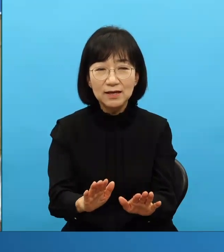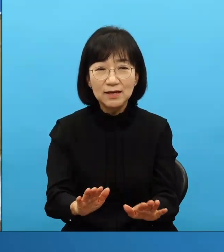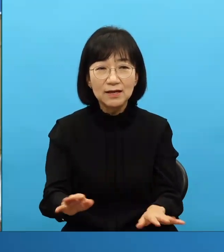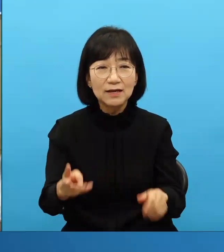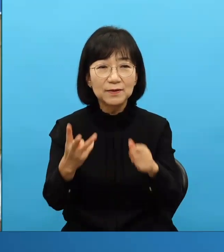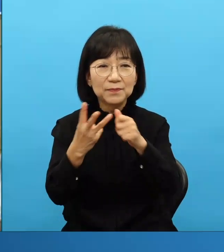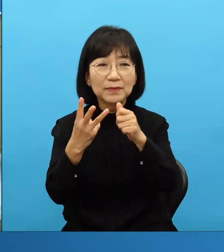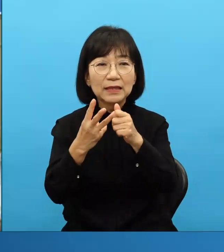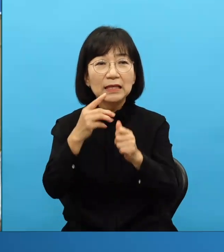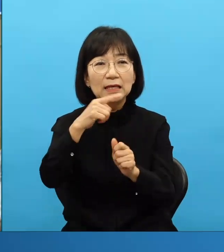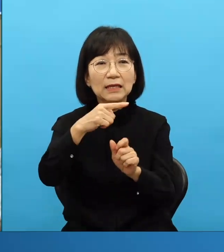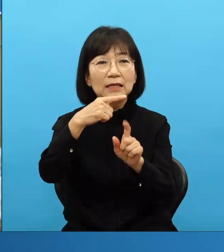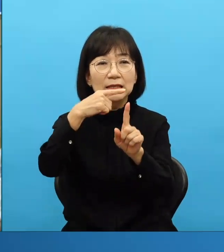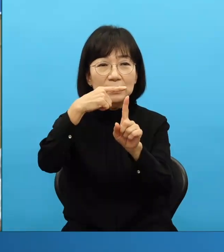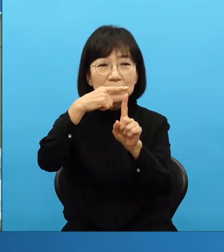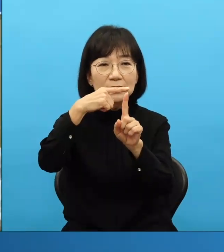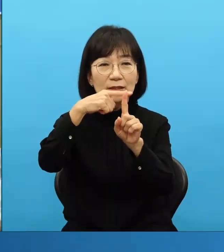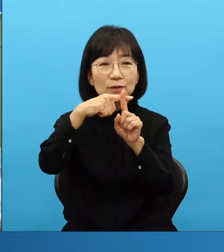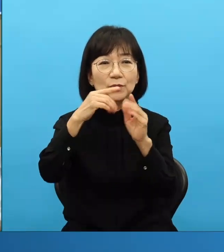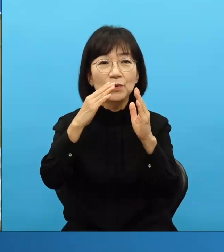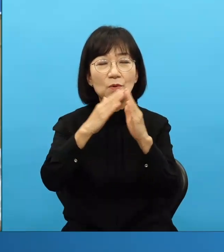3절입니다. 이 교회에 Verse 위하여 3. 이